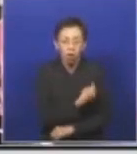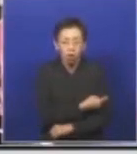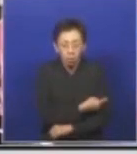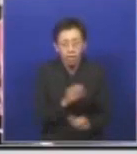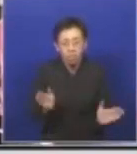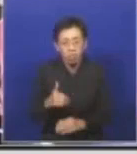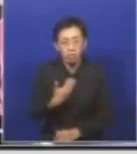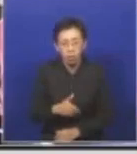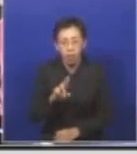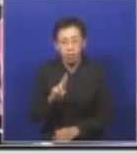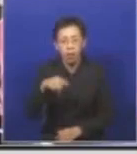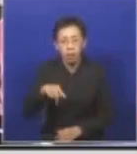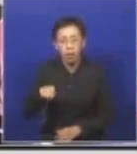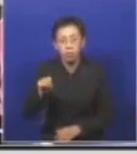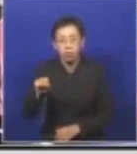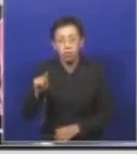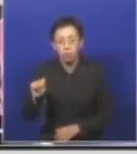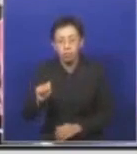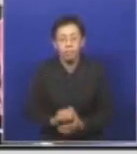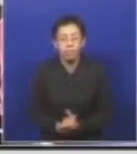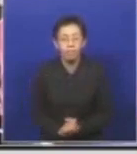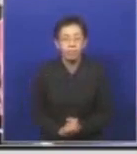ฝ่ายค้านฝ่ายรัฐบาลข้าราชการรัฐวิสาหกิจภาคเอกชนผู้ว่านายอำเภอกำนันผู้ใหญ่บ้านแพทย์สารวัตรปกครองท้องถิ่นประชาชนทุกหมู่เหล่าโดยเฉพาะแม่บ้านอสมโรงพยาบาลสาธารณสุขรพ.สต.แม้แต่ลูกจ้างทั่วไป